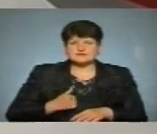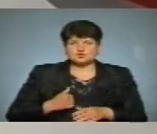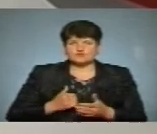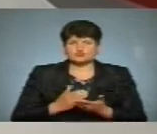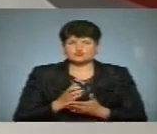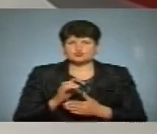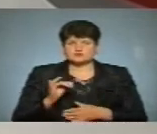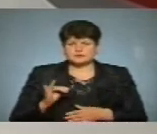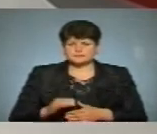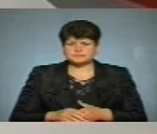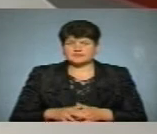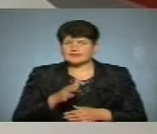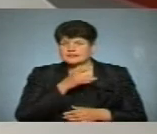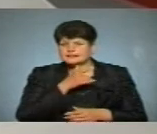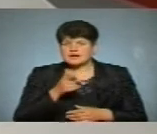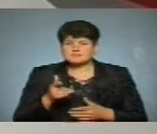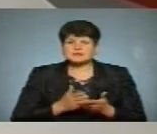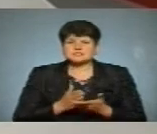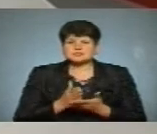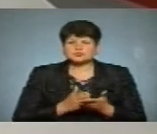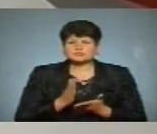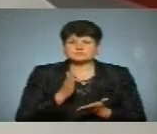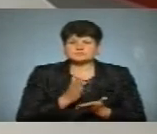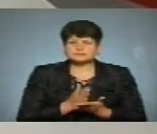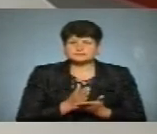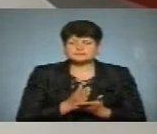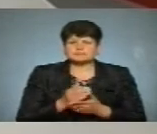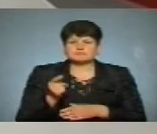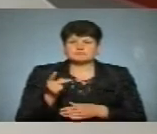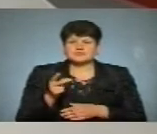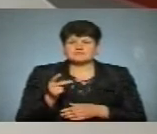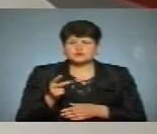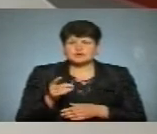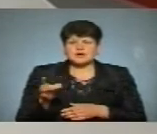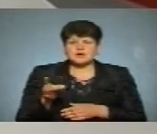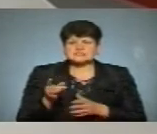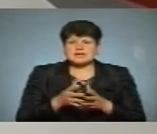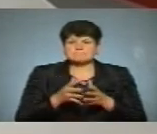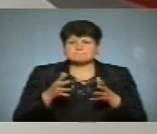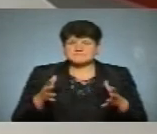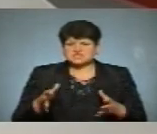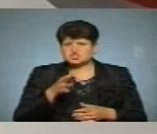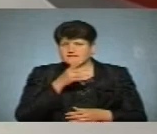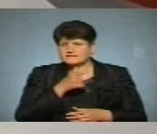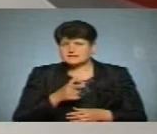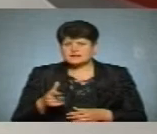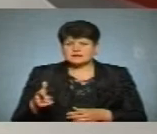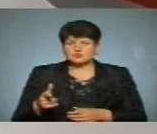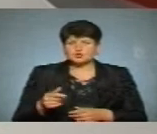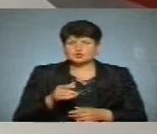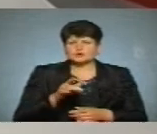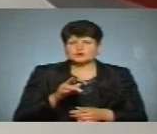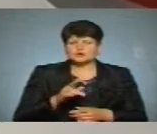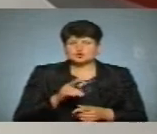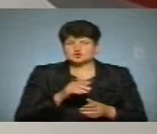служби. Термін служби складає в півтора рази більше від терміну строкової військової